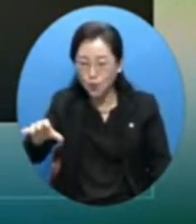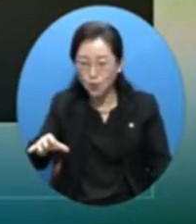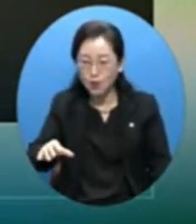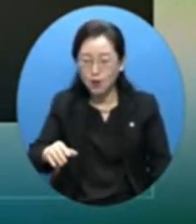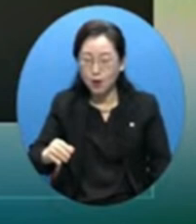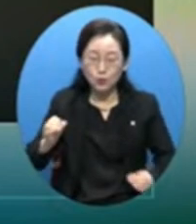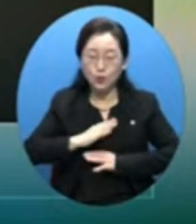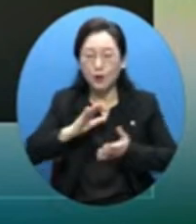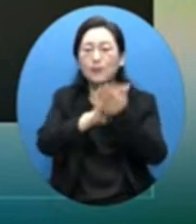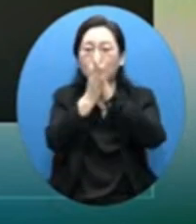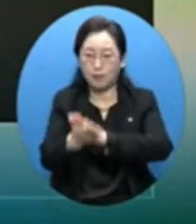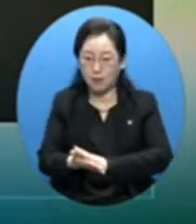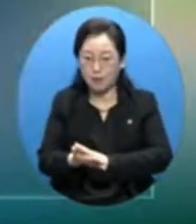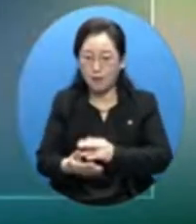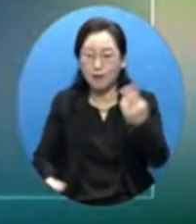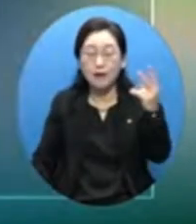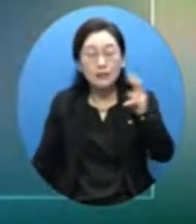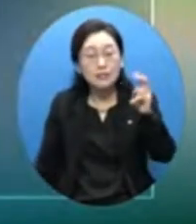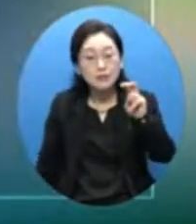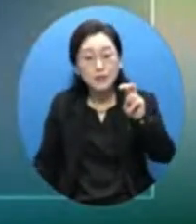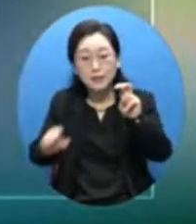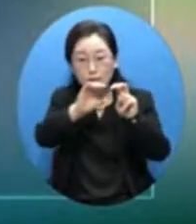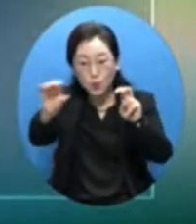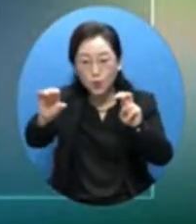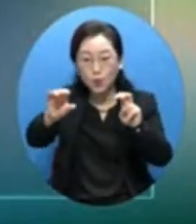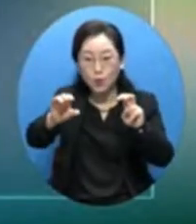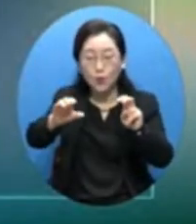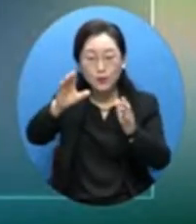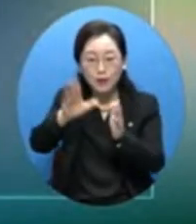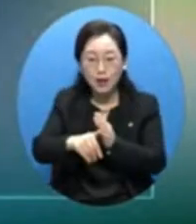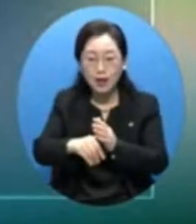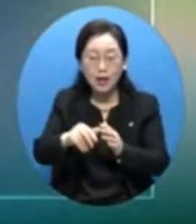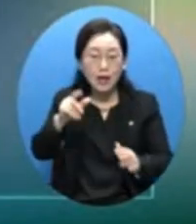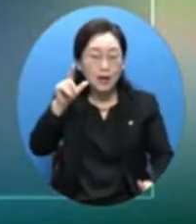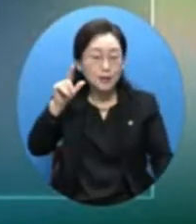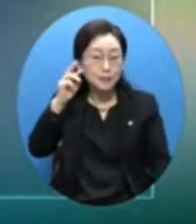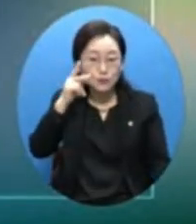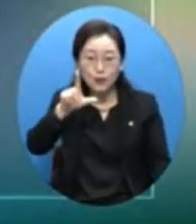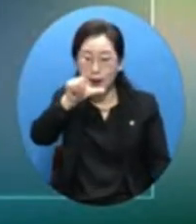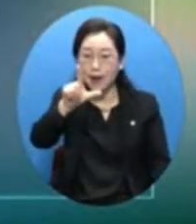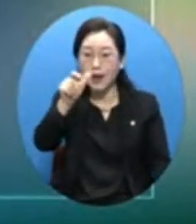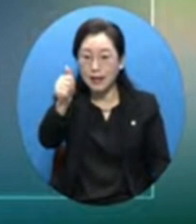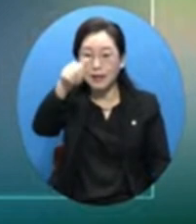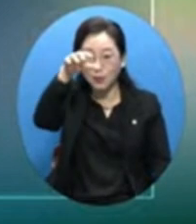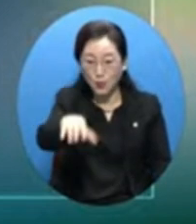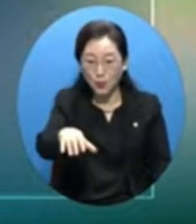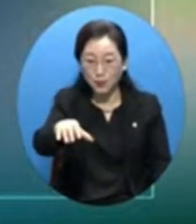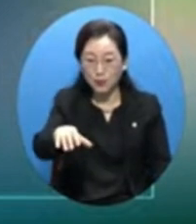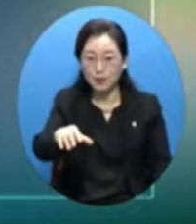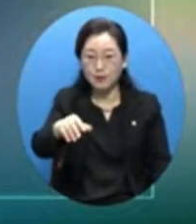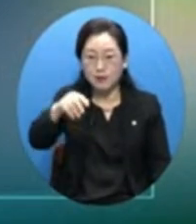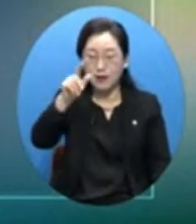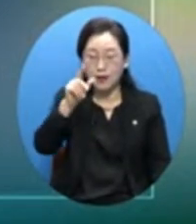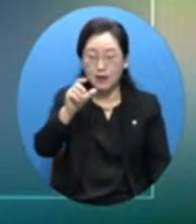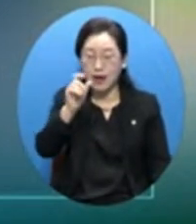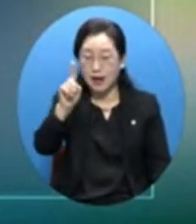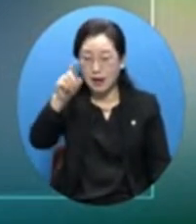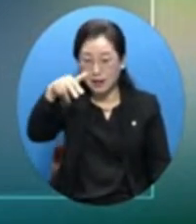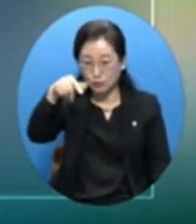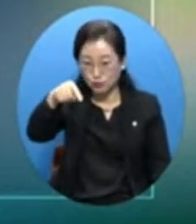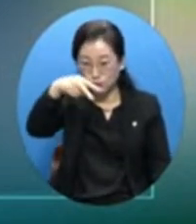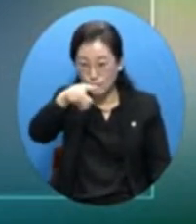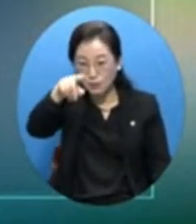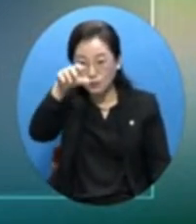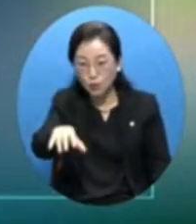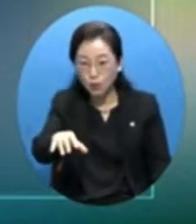되었습니다. 20세기 초에 미국 LA 알싸골에서 일어난 윌리엄 시모 목사님 통해 일어난 이 놀라운 부흥운동이